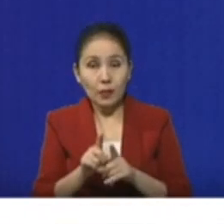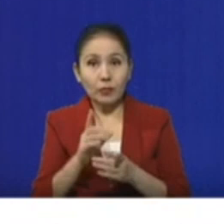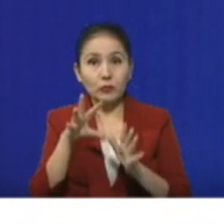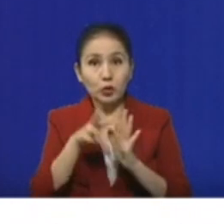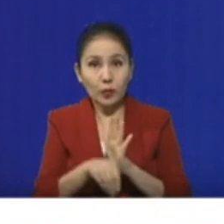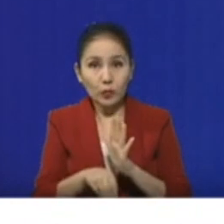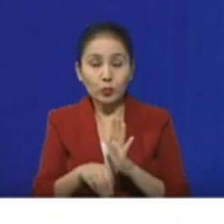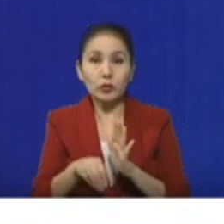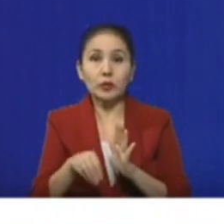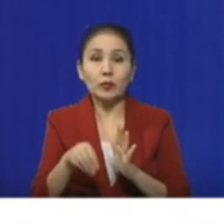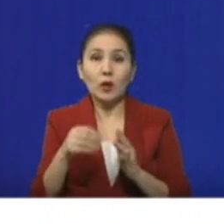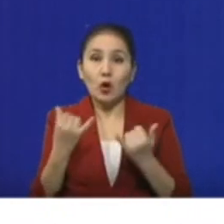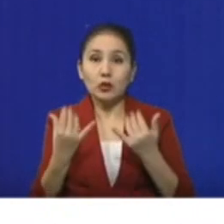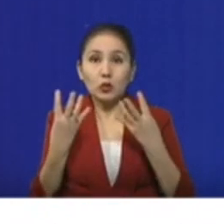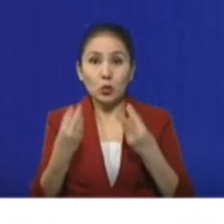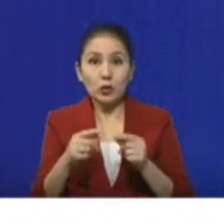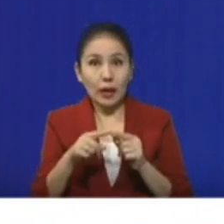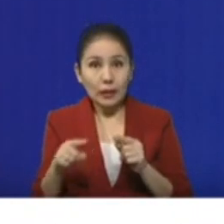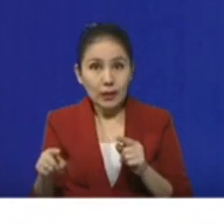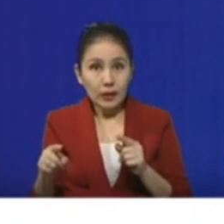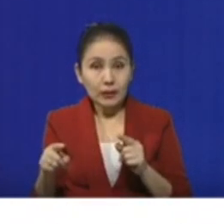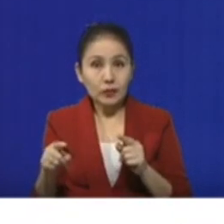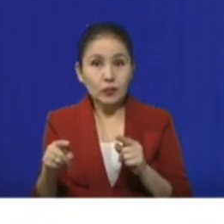turibdi. Hozirgi kunga qadar